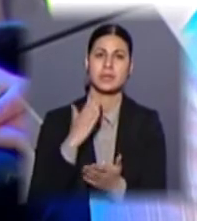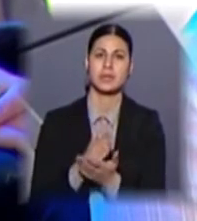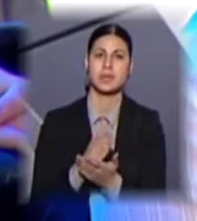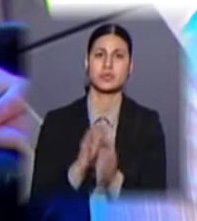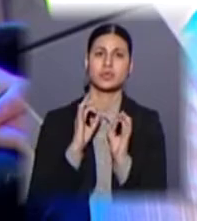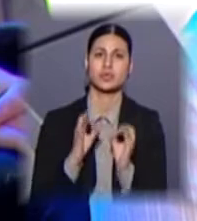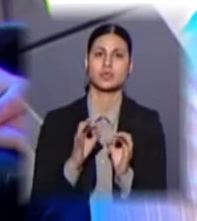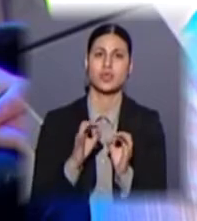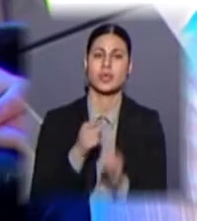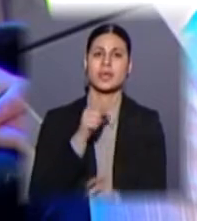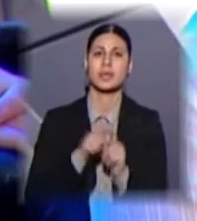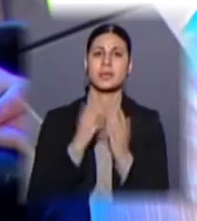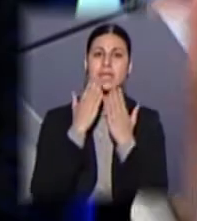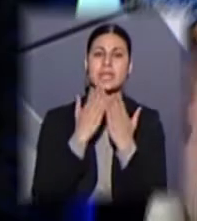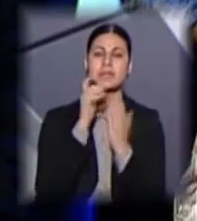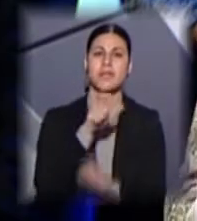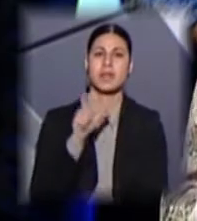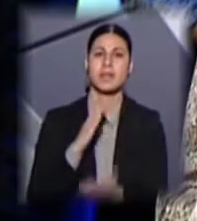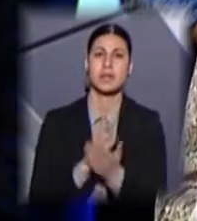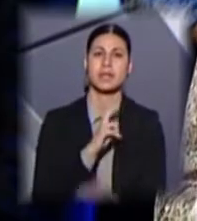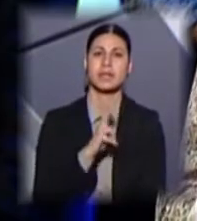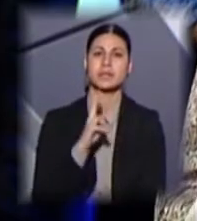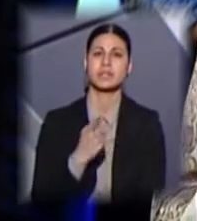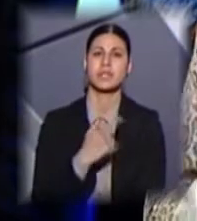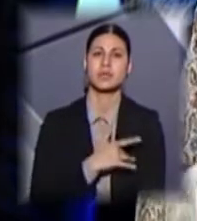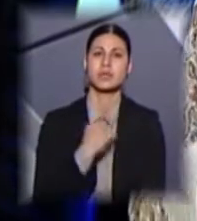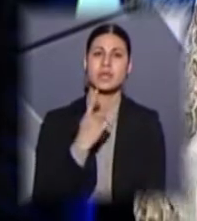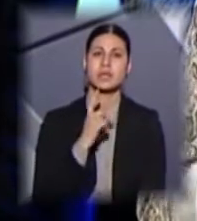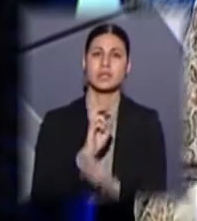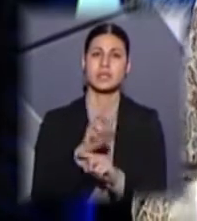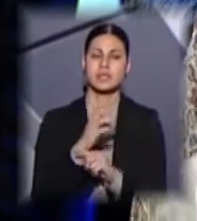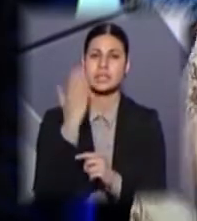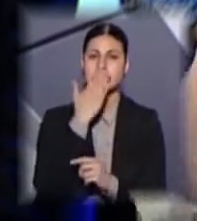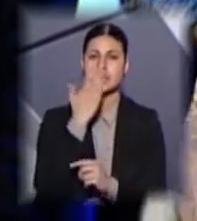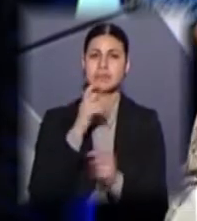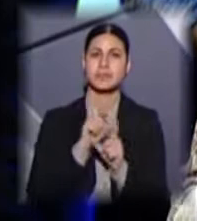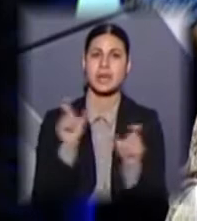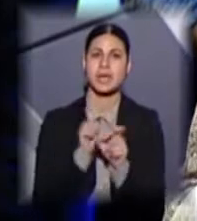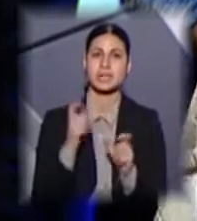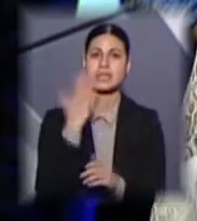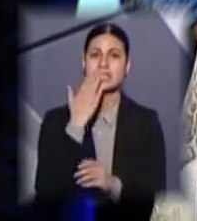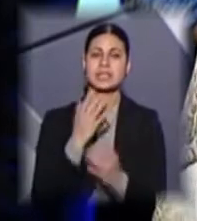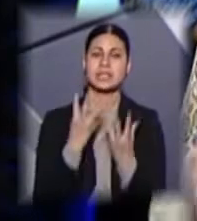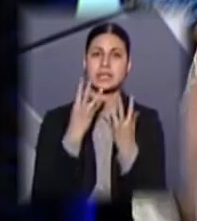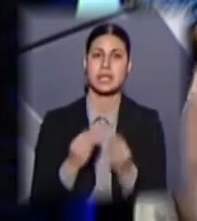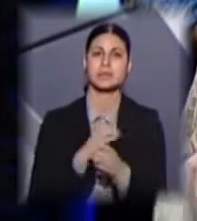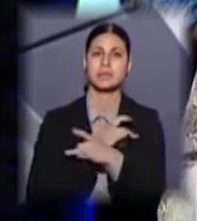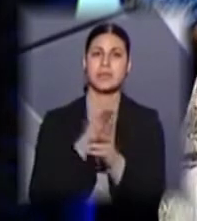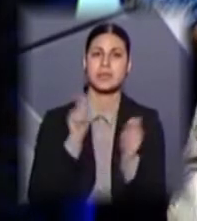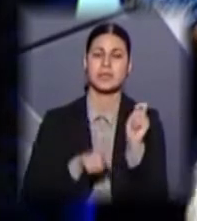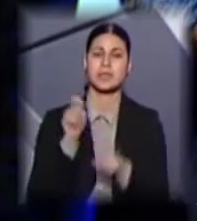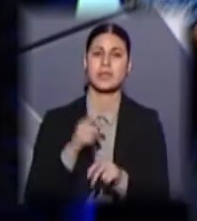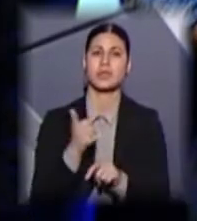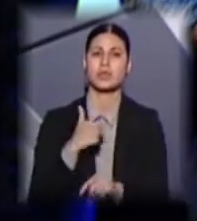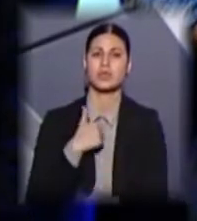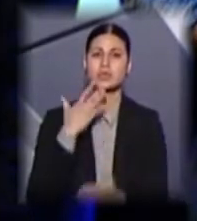Სწორედ მკითხველები არიან ის ადამიანები, რომლებიც ერთგულად დაიარებიან წიგნის მაღაზიებში, წიგნის ფესტივალებზე, წიგნის დღეებზე და როგორც